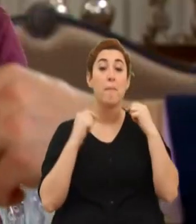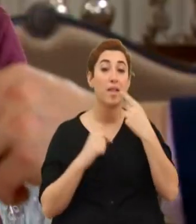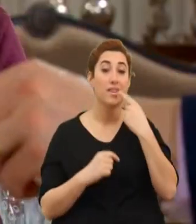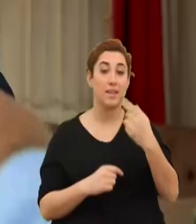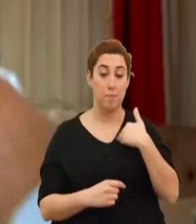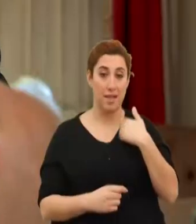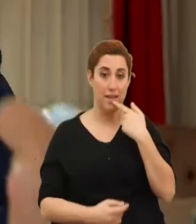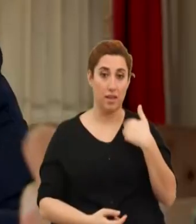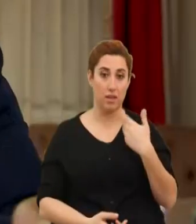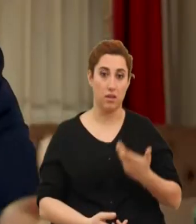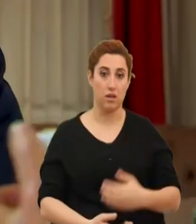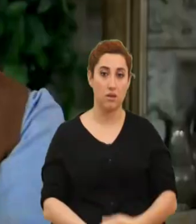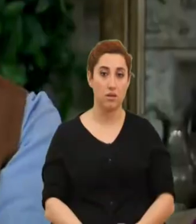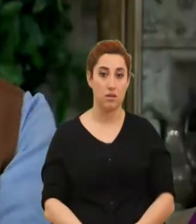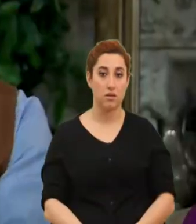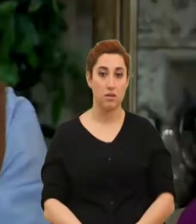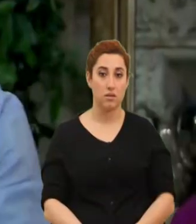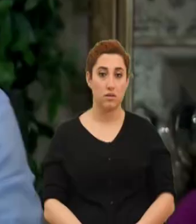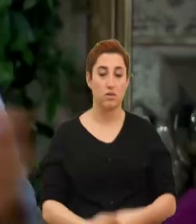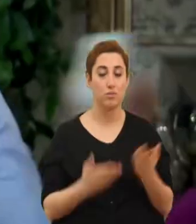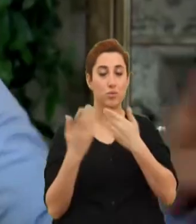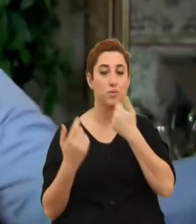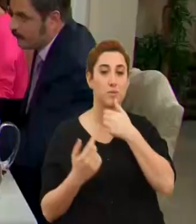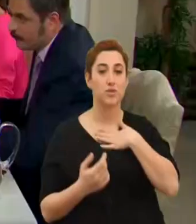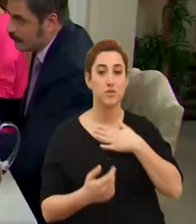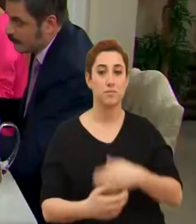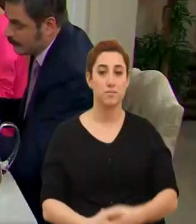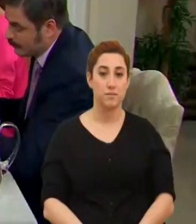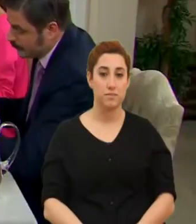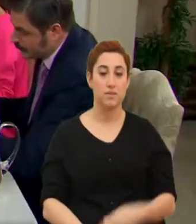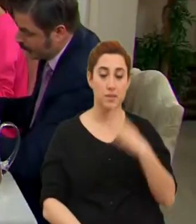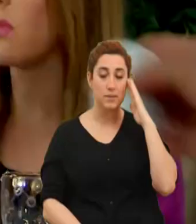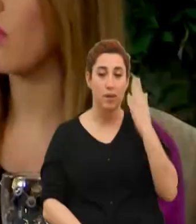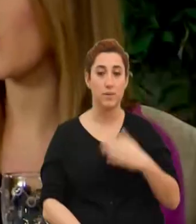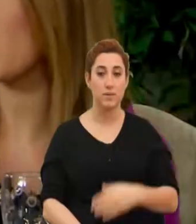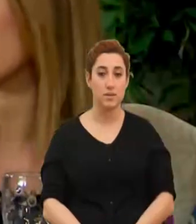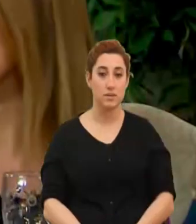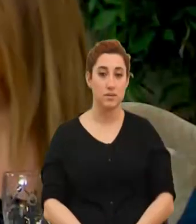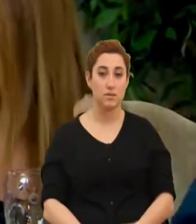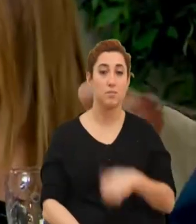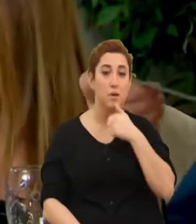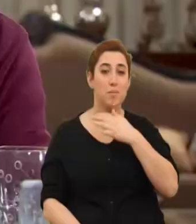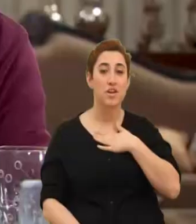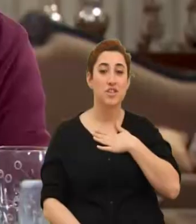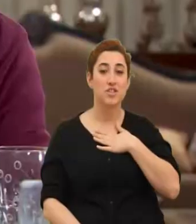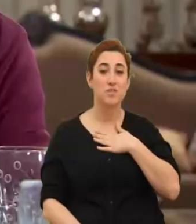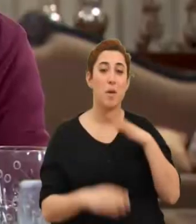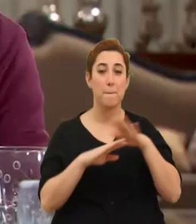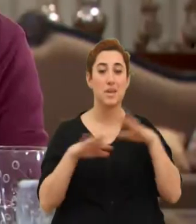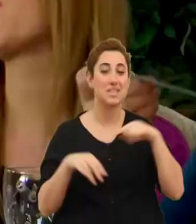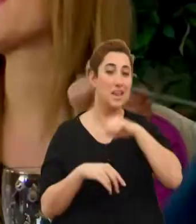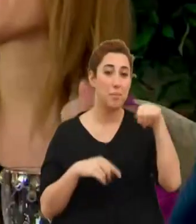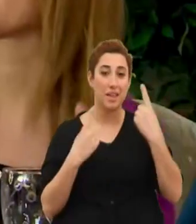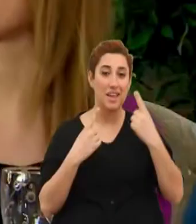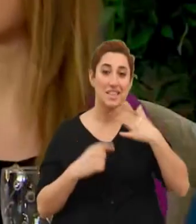dedi. Bana dedi yani. Buyurun babacığım. Sağ olasın. Babacığım, masanın